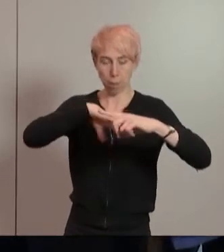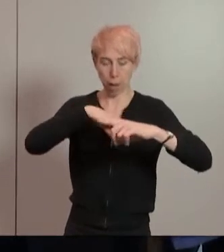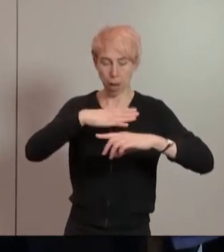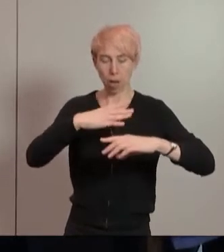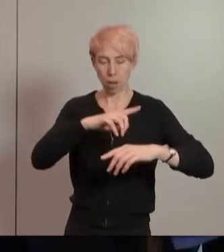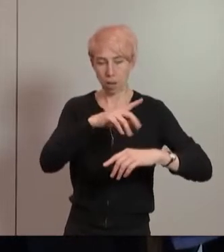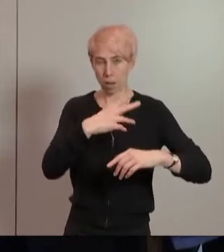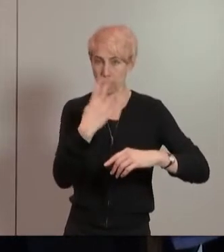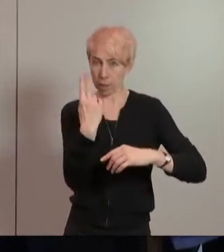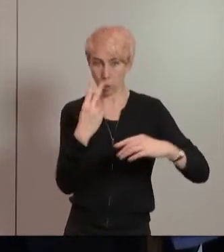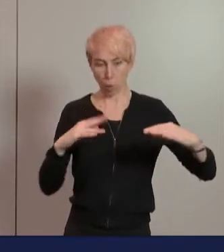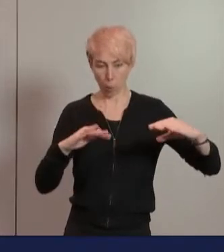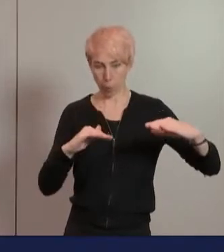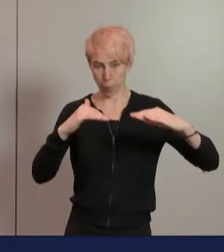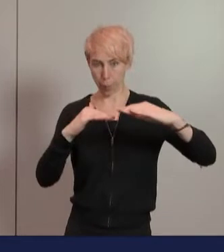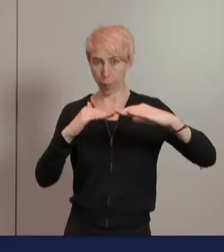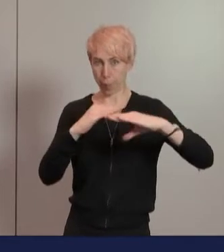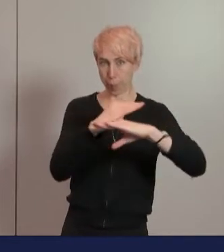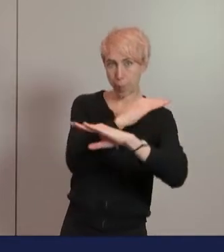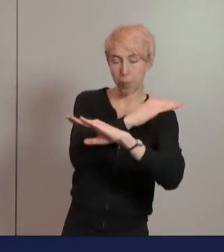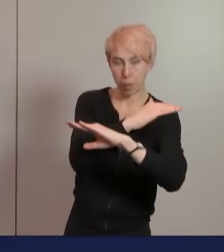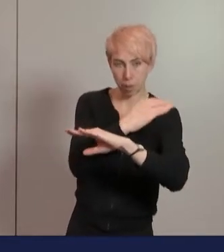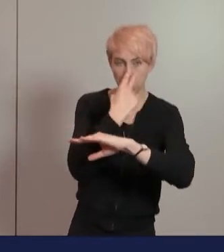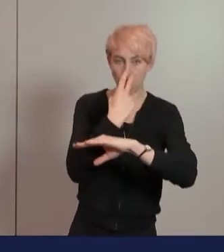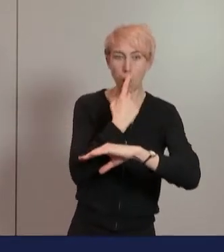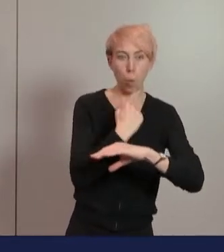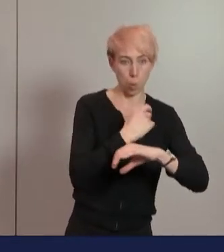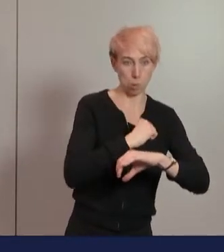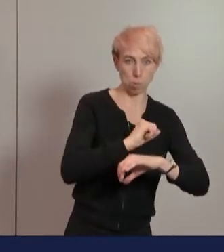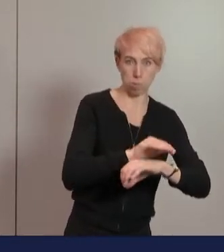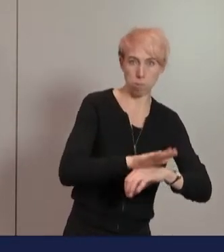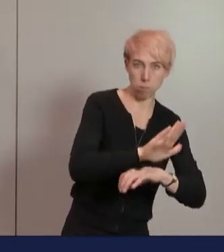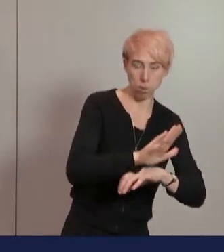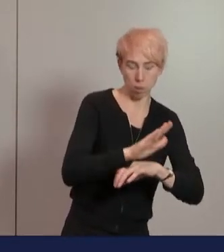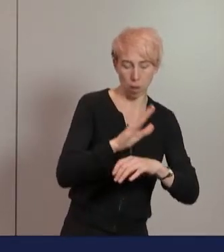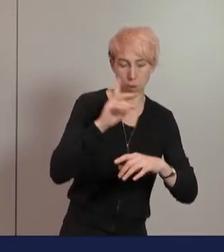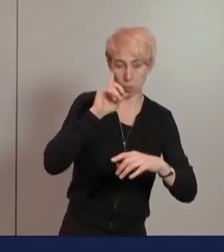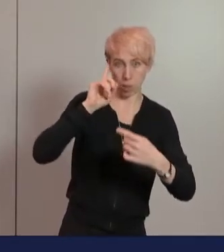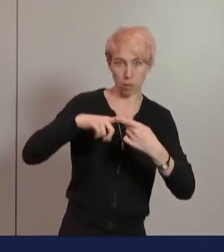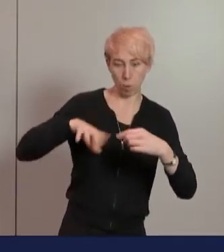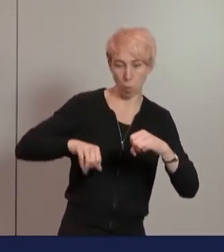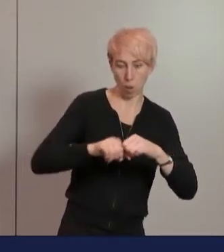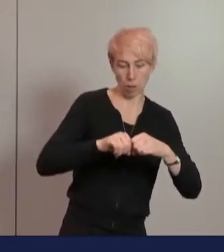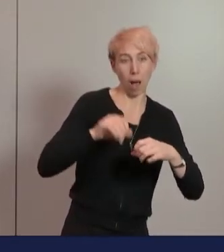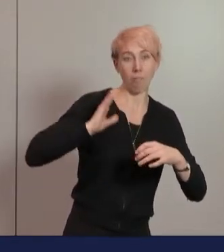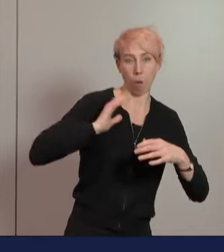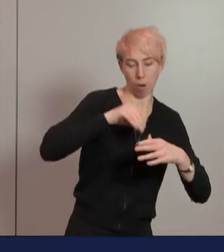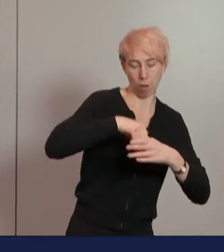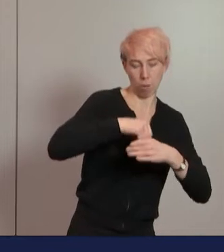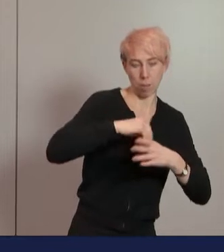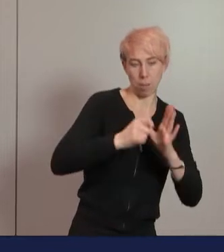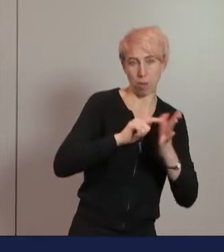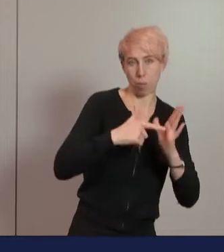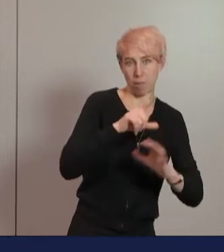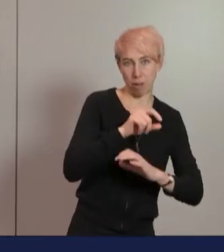niveau de dépenses, donc la courbe rouge, s'est en effet accéléré pour compenser certaines économies réalisées en 2020. Cela entraîne donc